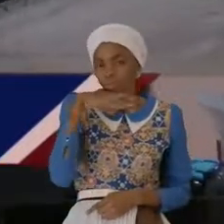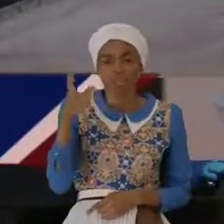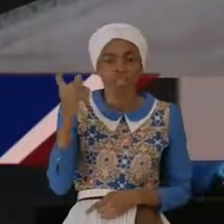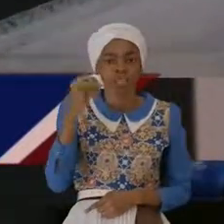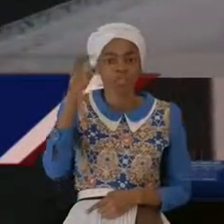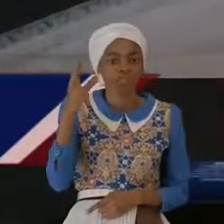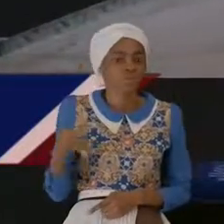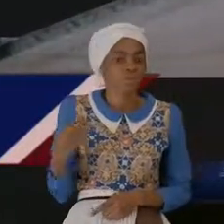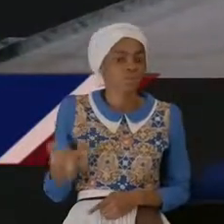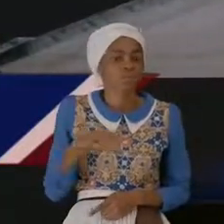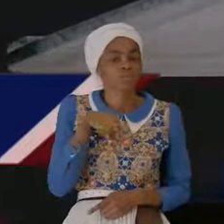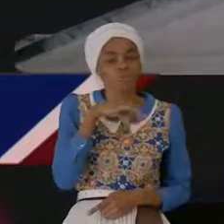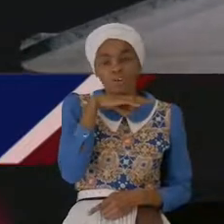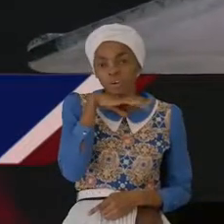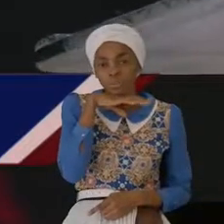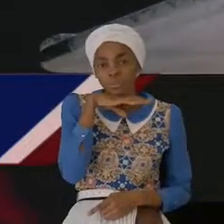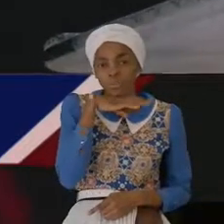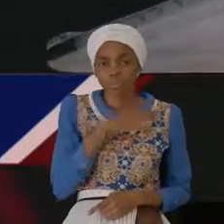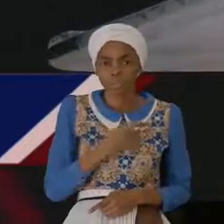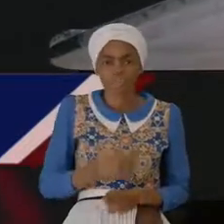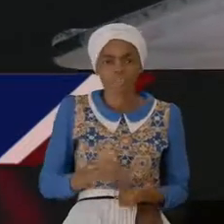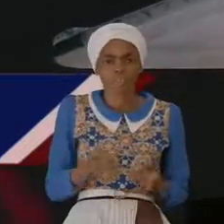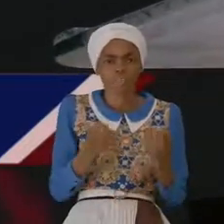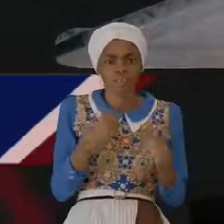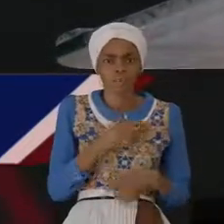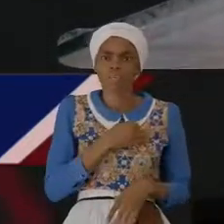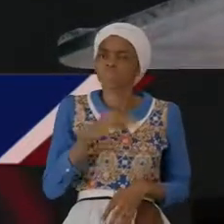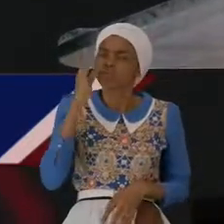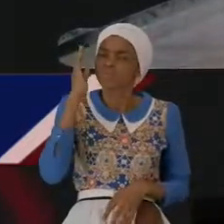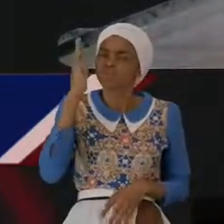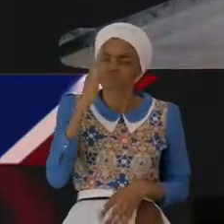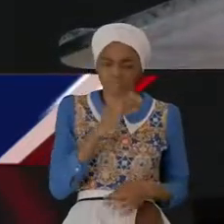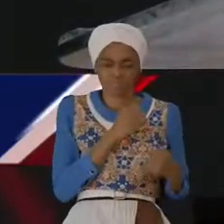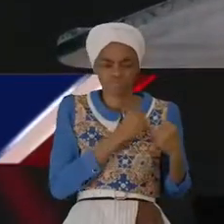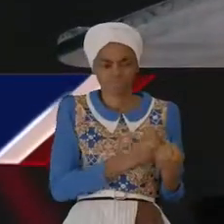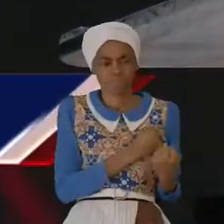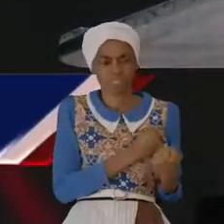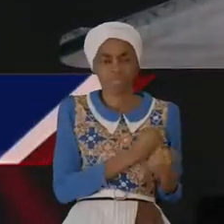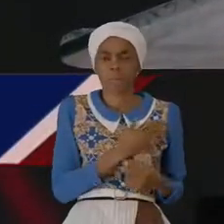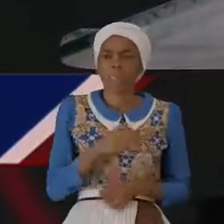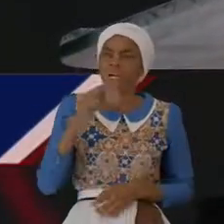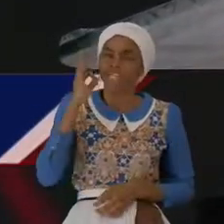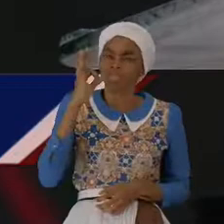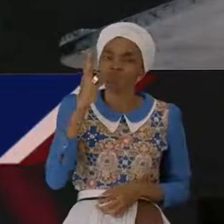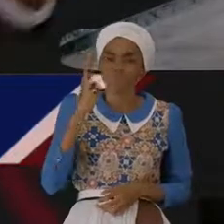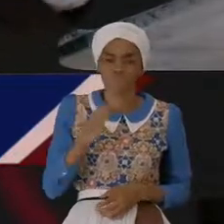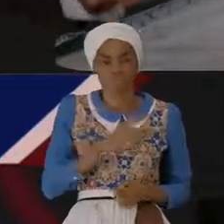Ce sont les prédicateurs de corruption. Ils viennent et ils parlent avec audace. Ils parlent avec